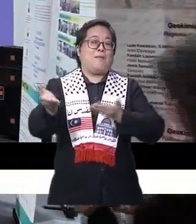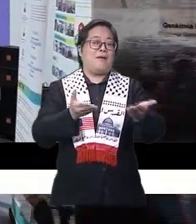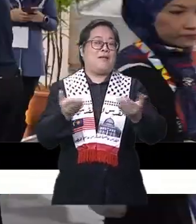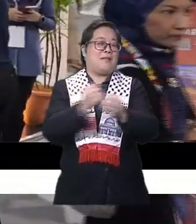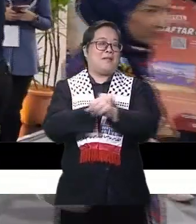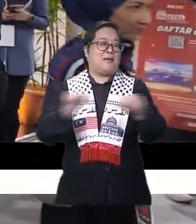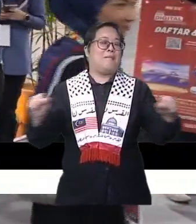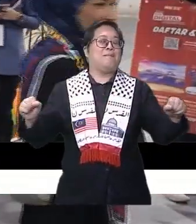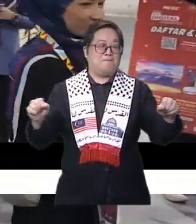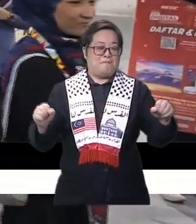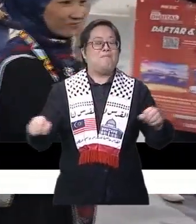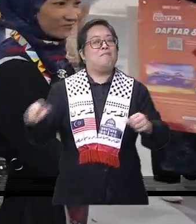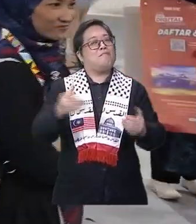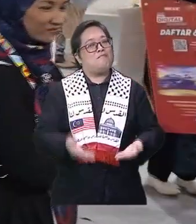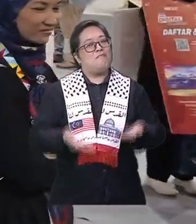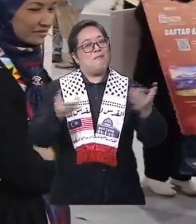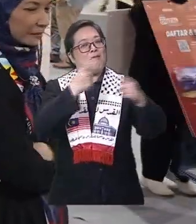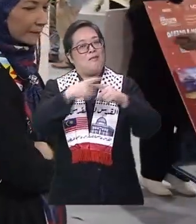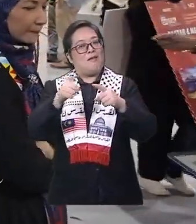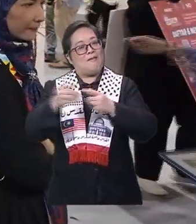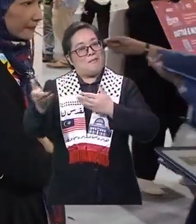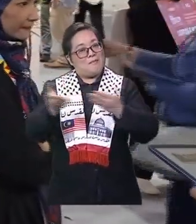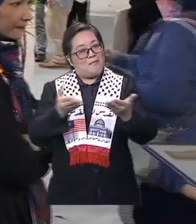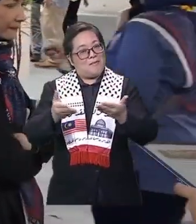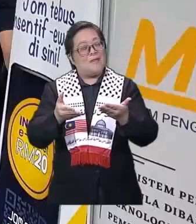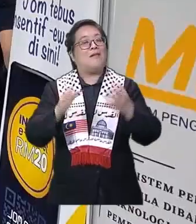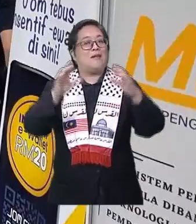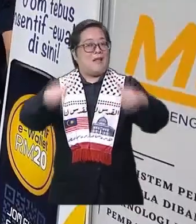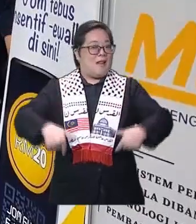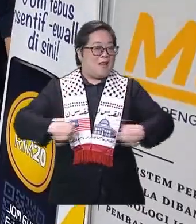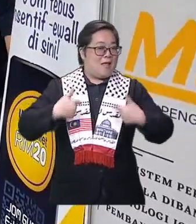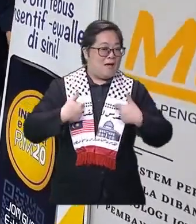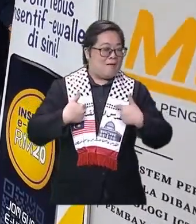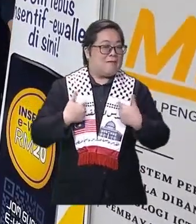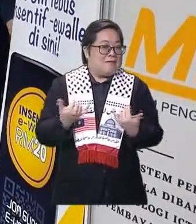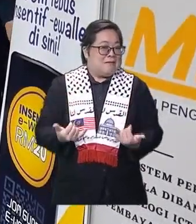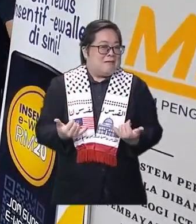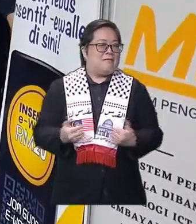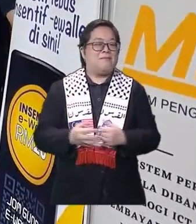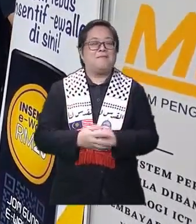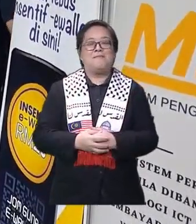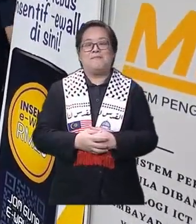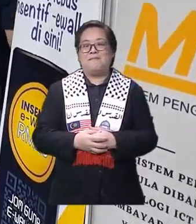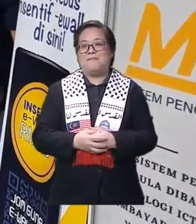disediakan bagi menawarkan pelbagai perkhidmatan secara langsung kepada rakyat.